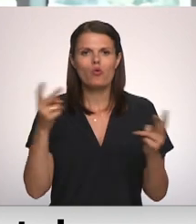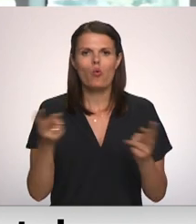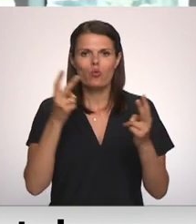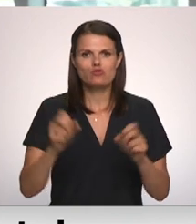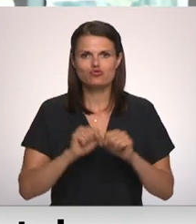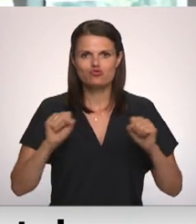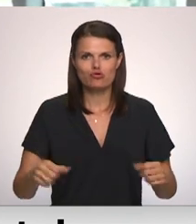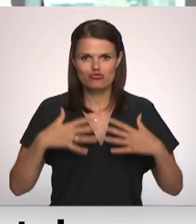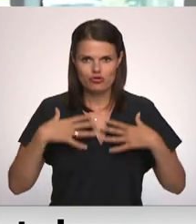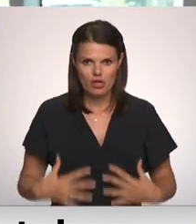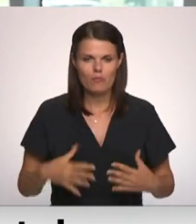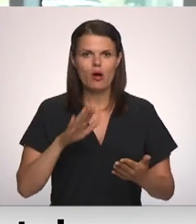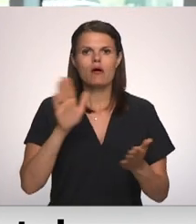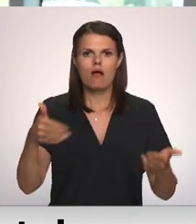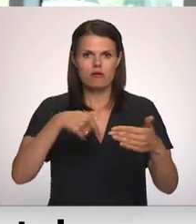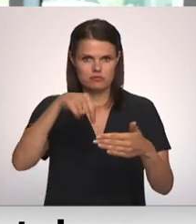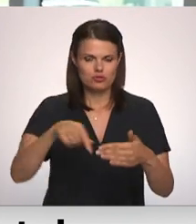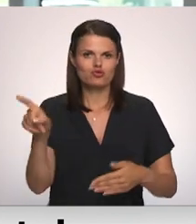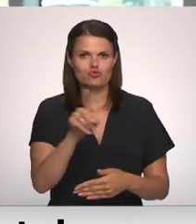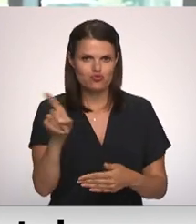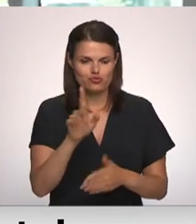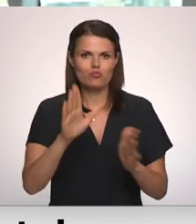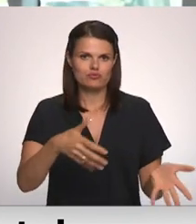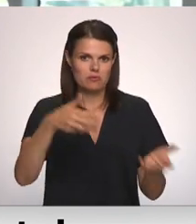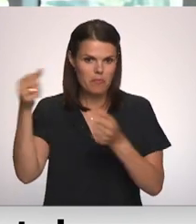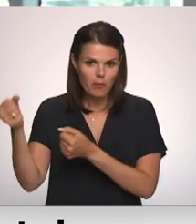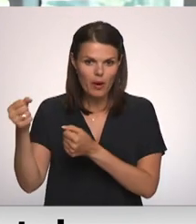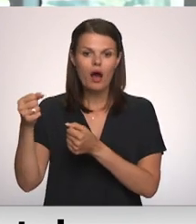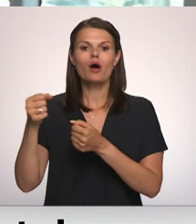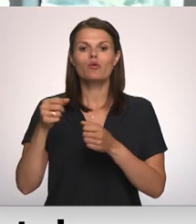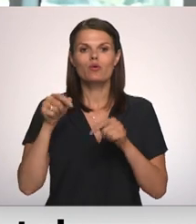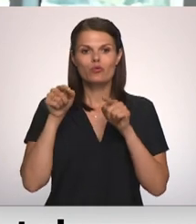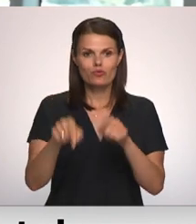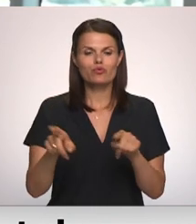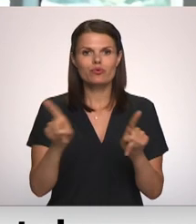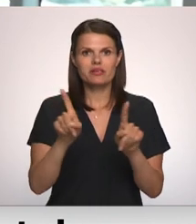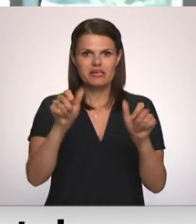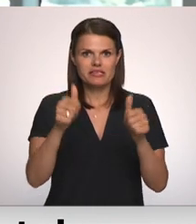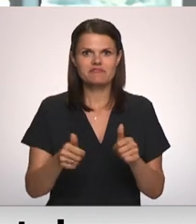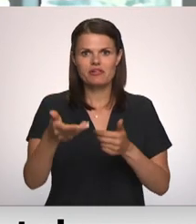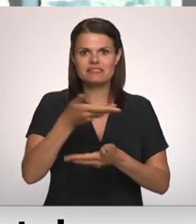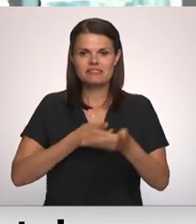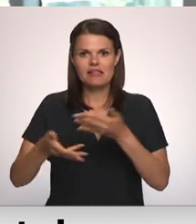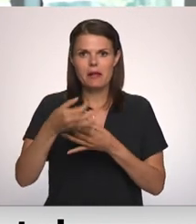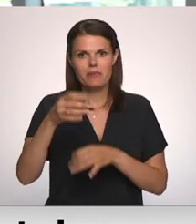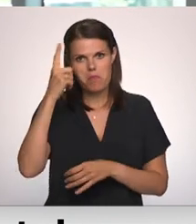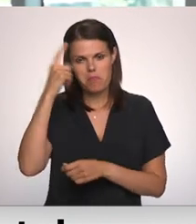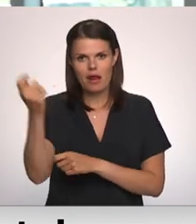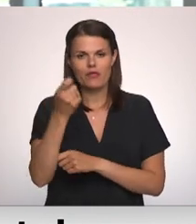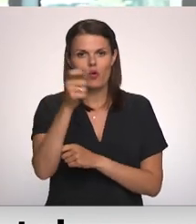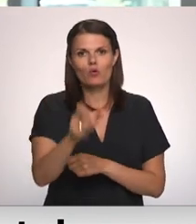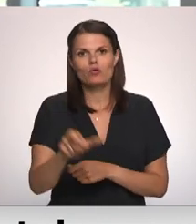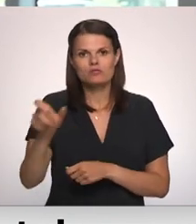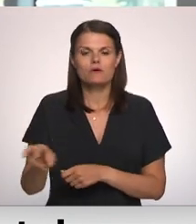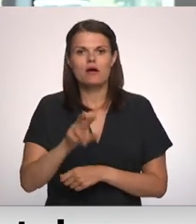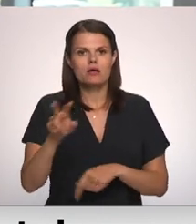ir kastēs, viņi uz robežas arī sagaidīs un arī tās paņems, jo mums tur ir arī izveidojusies sadarbība brīvprātīgiem ugunsdzēsējiem,